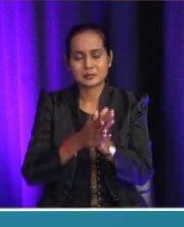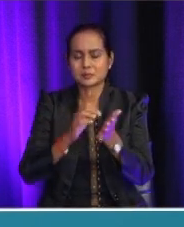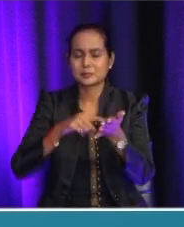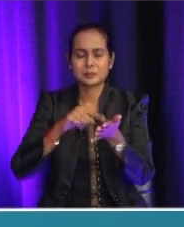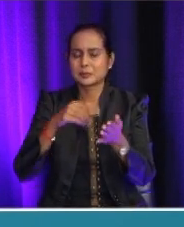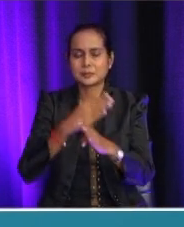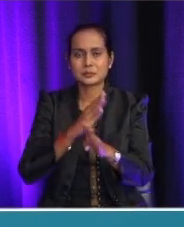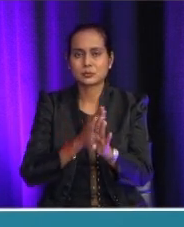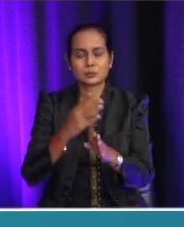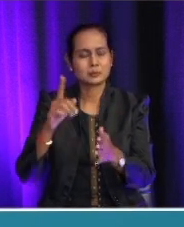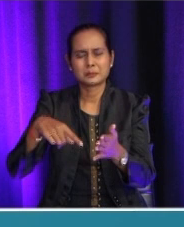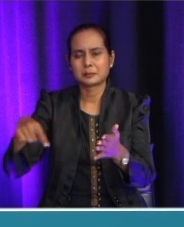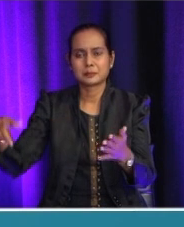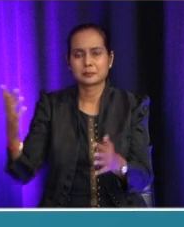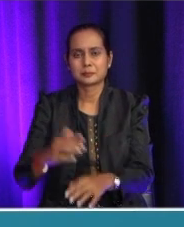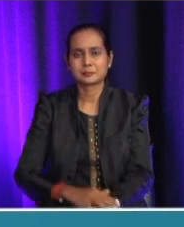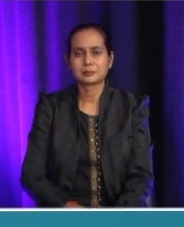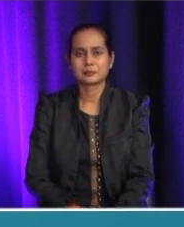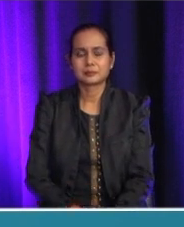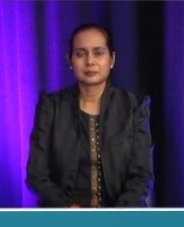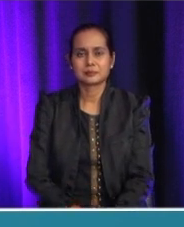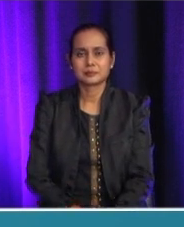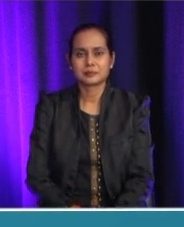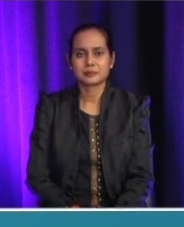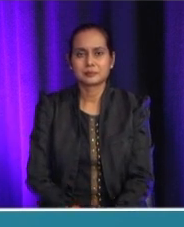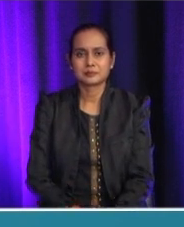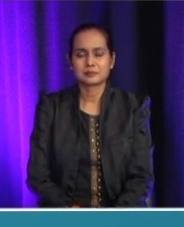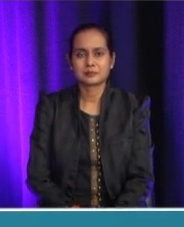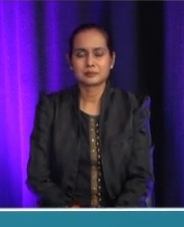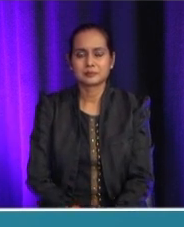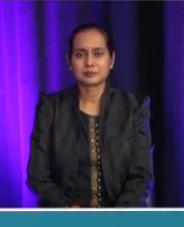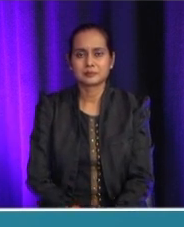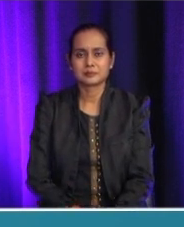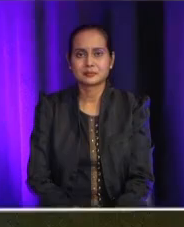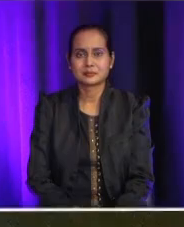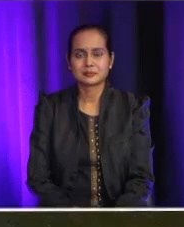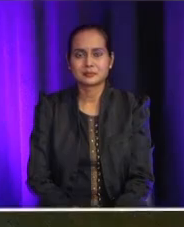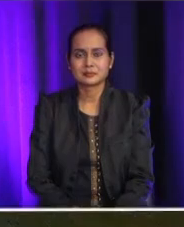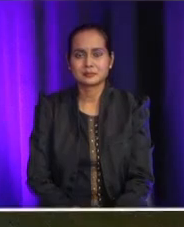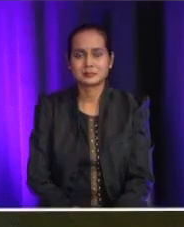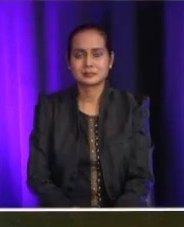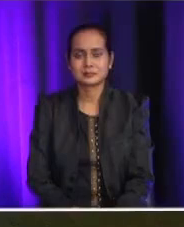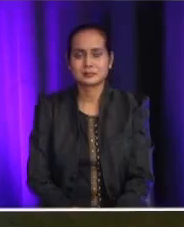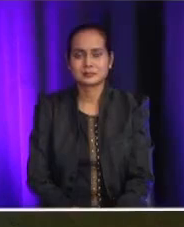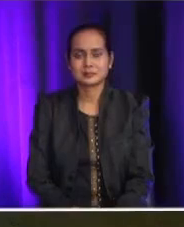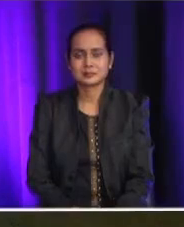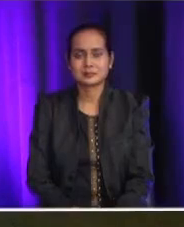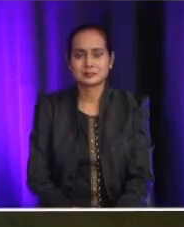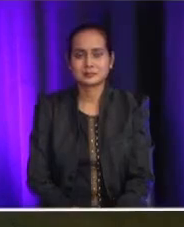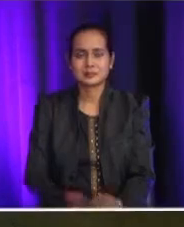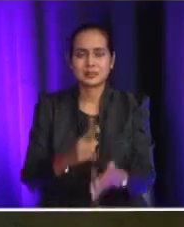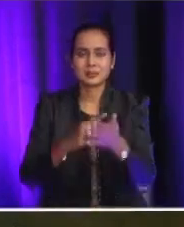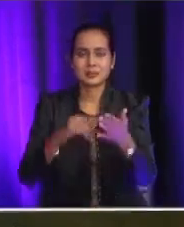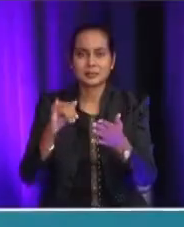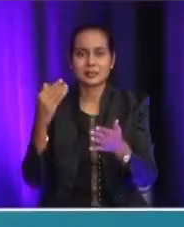sekalipun. Dan ini juga mengasah ya bakat penulisan mereka. Sungguh berpuitis Amna. Jadi sebenarnya apa yang